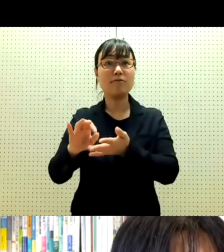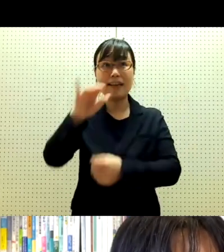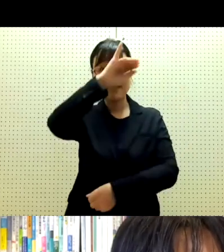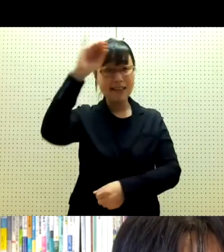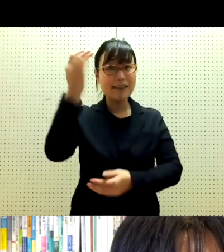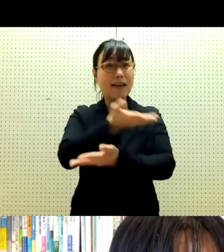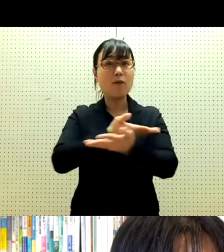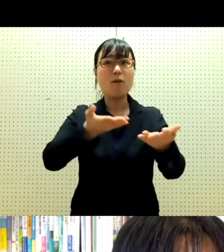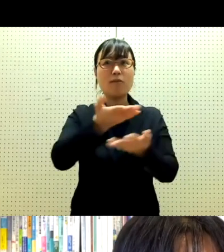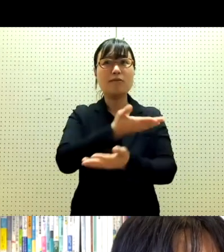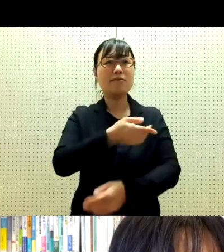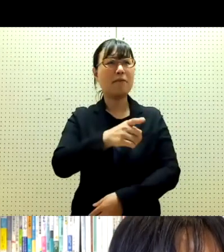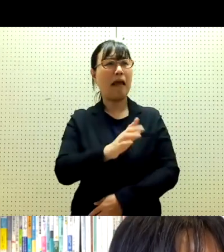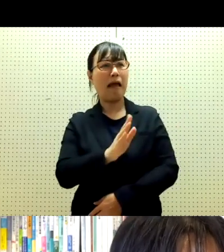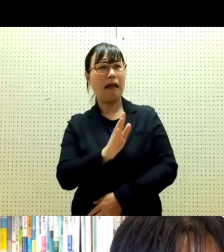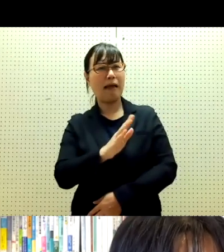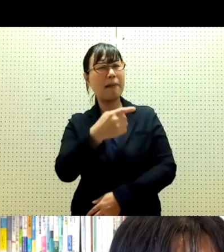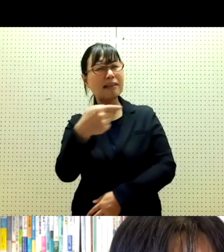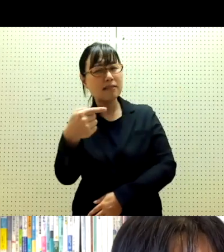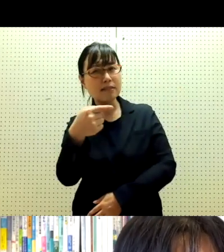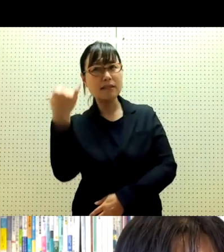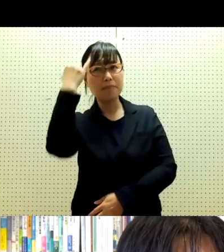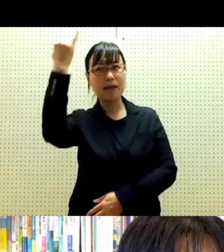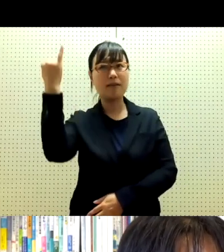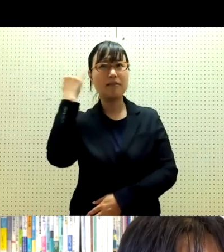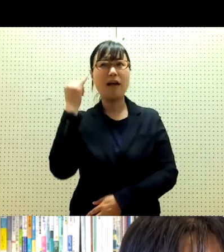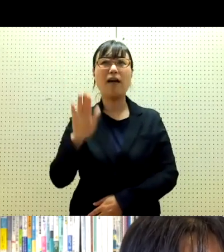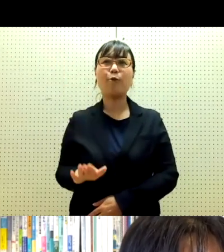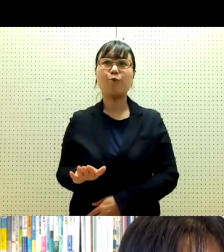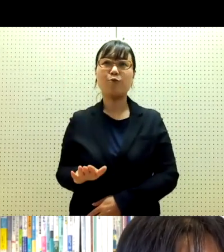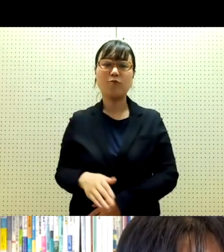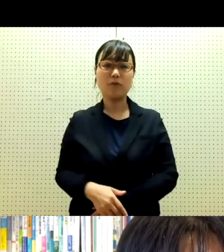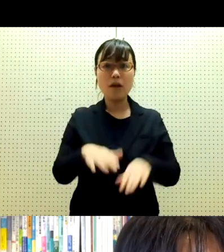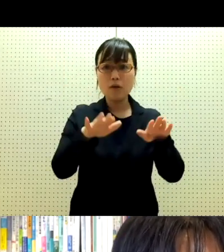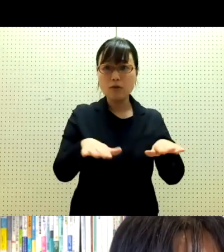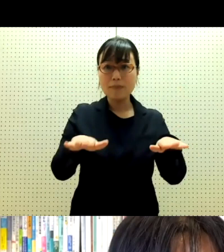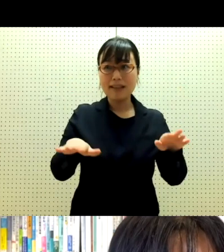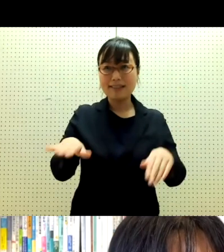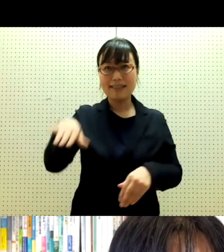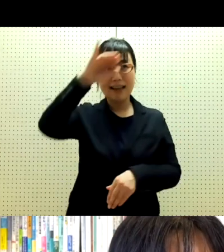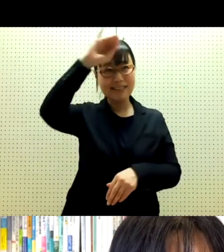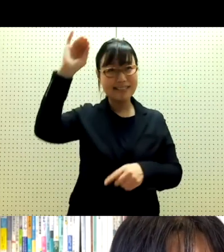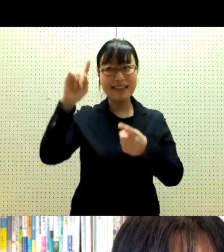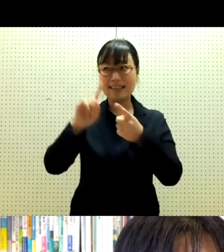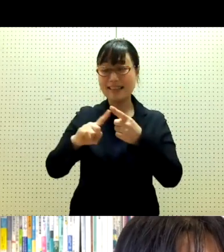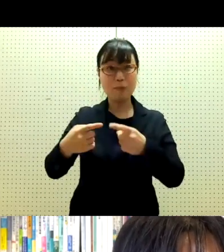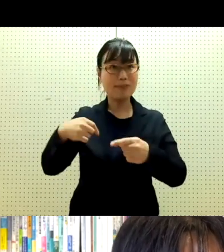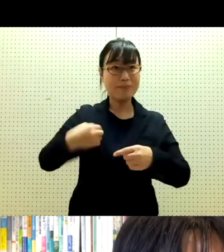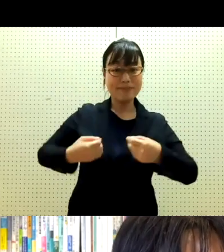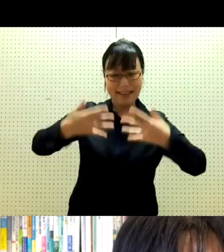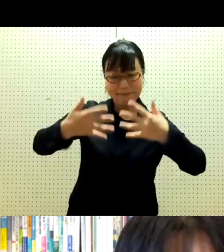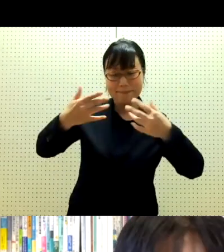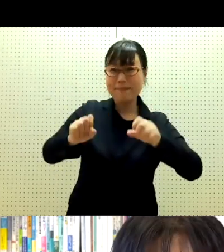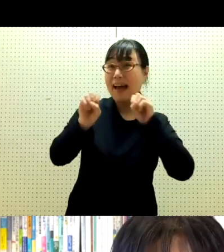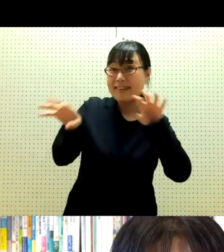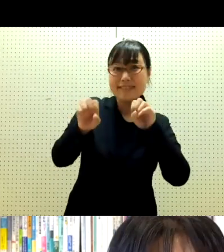というとネガティブに捉えられてきたところもありますし、子どもたちがその知的な生産をどのようにしていくのかというのも実はあまりよく分かって